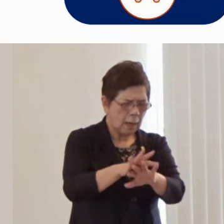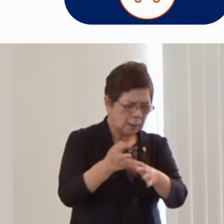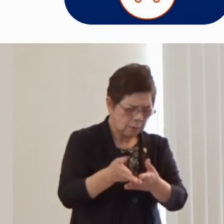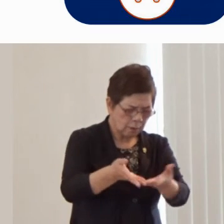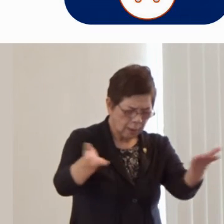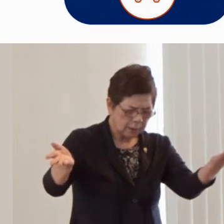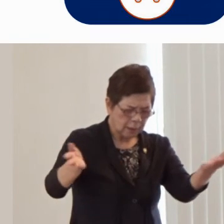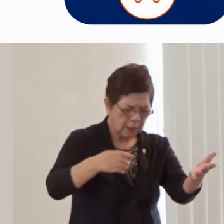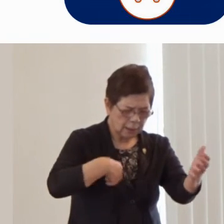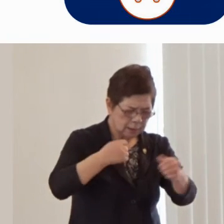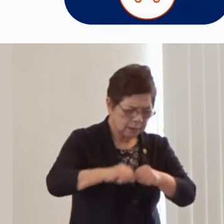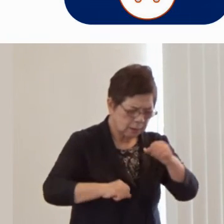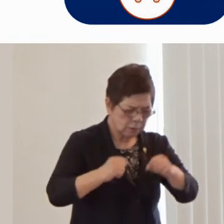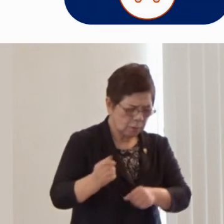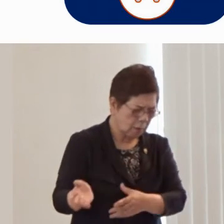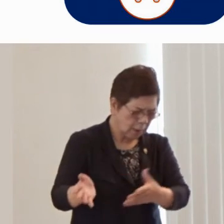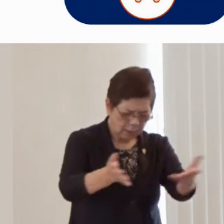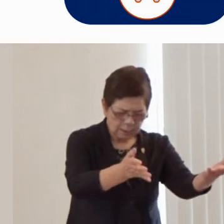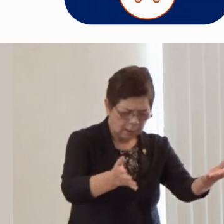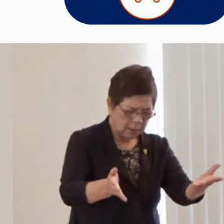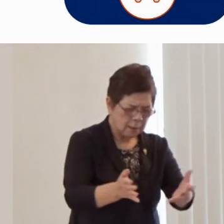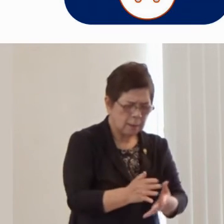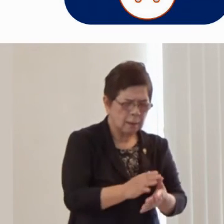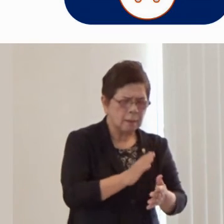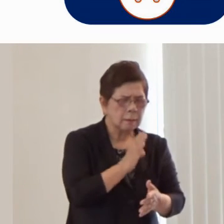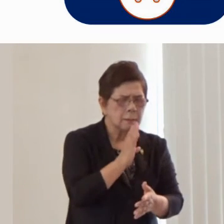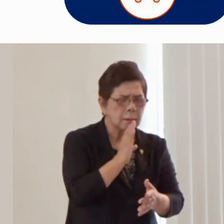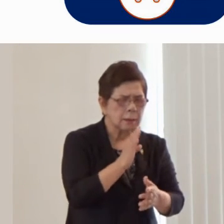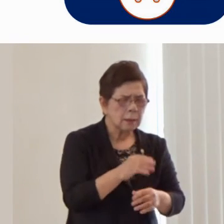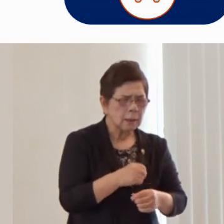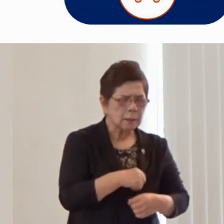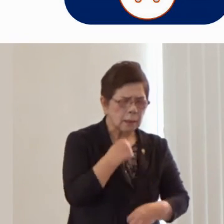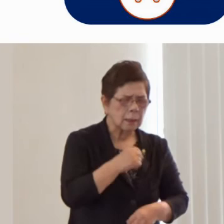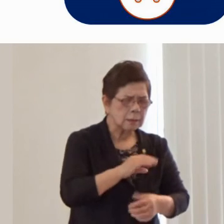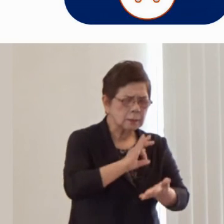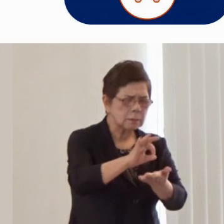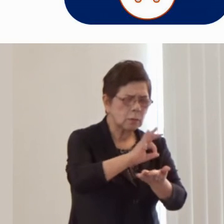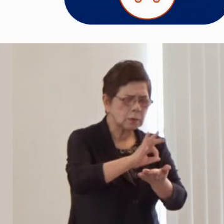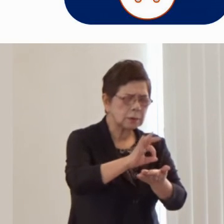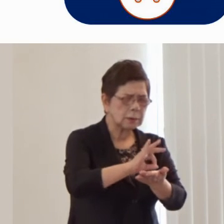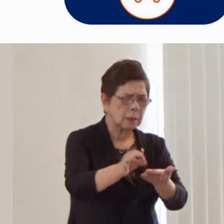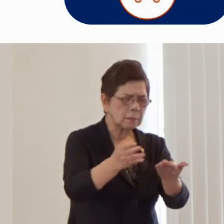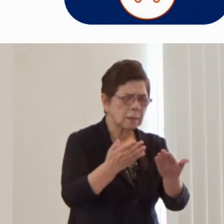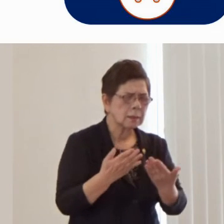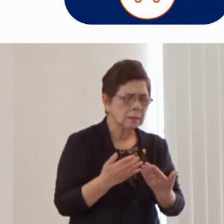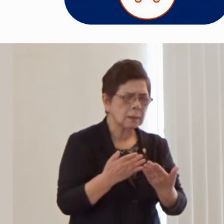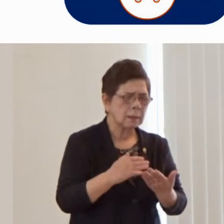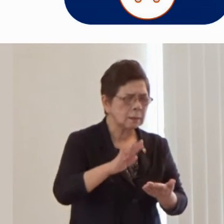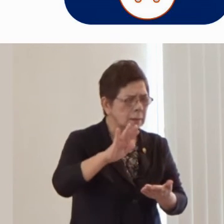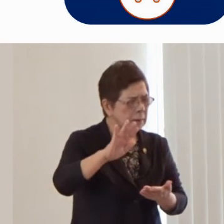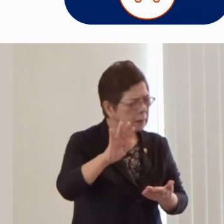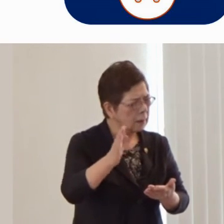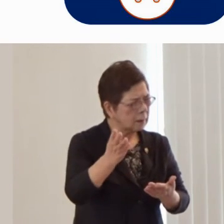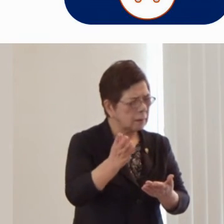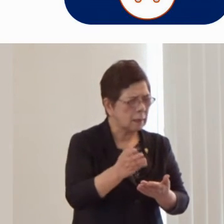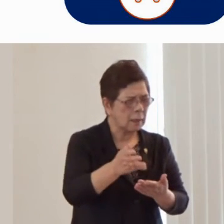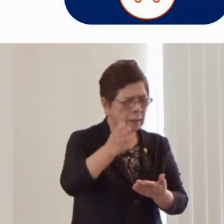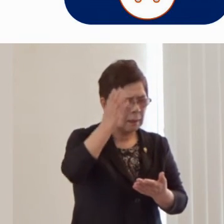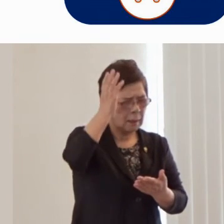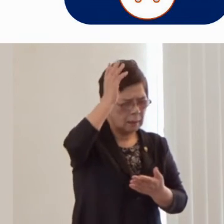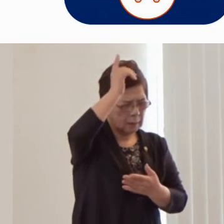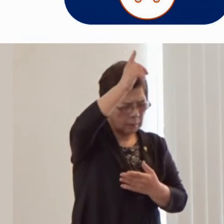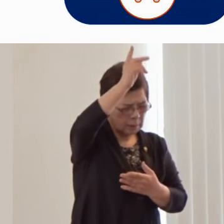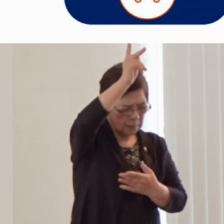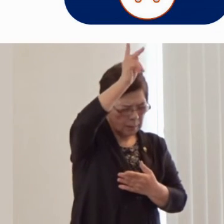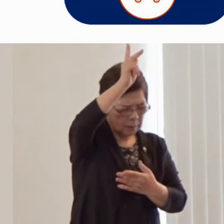た。しかしその自由を私たちは正しく用いず、あなたに背いておりました。しかしあなたの一方